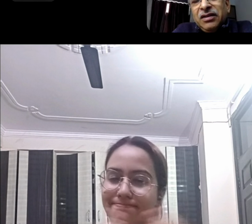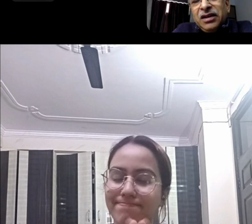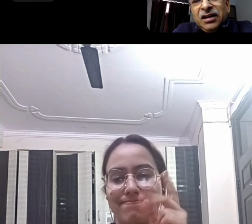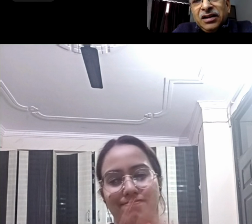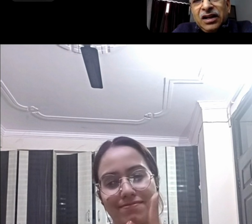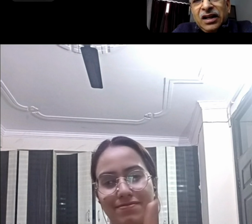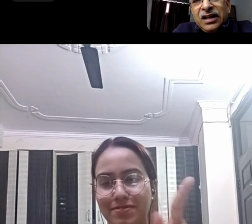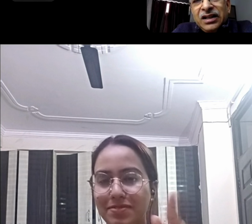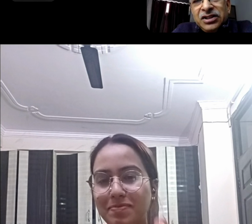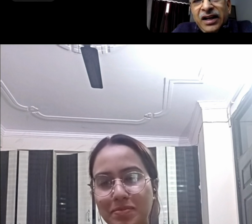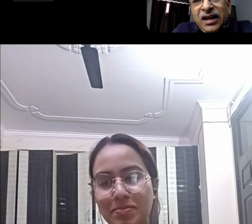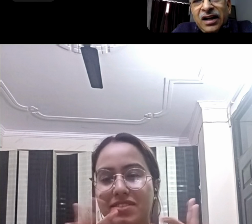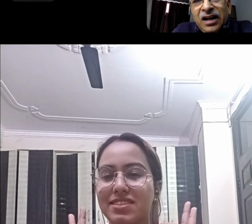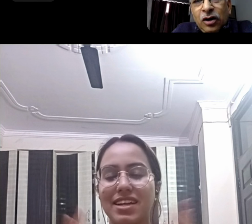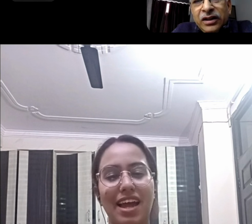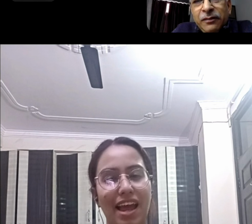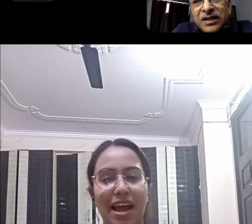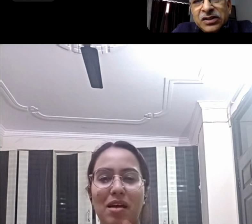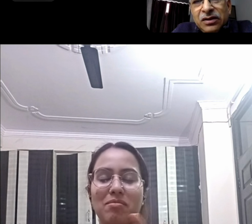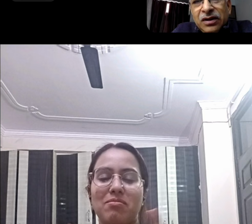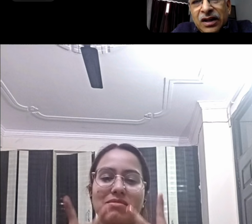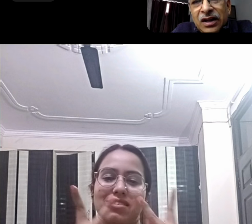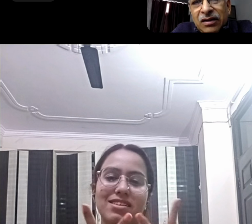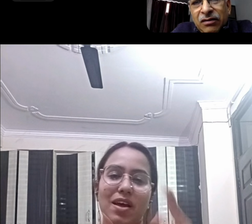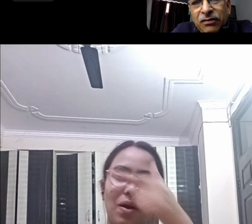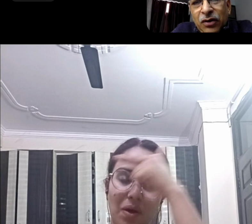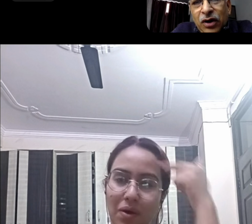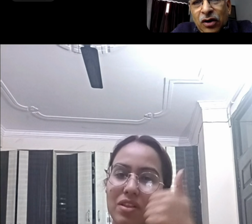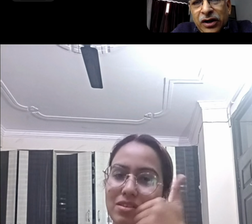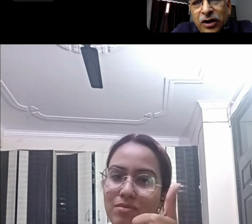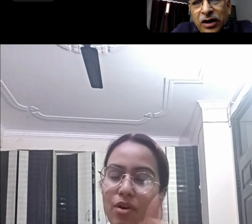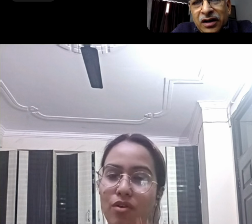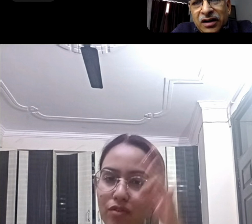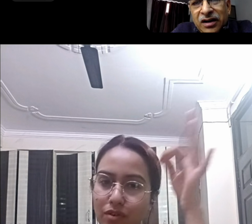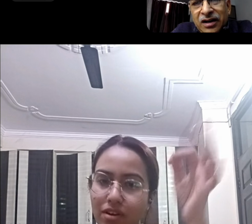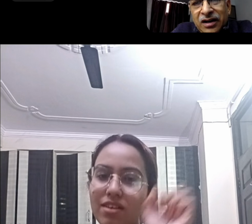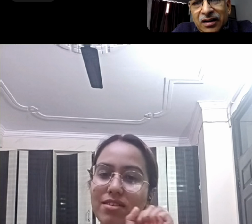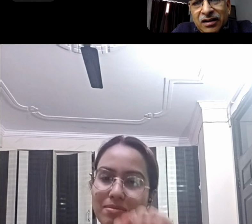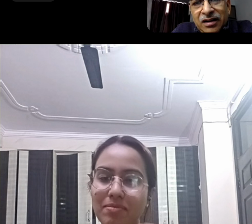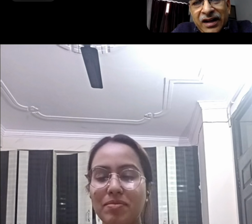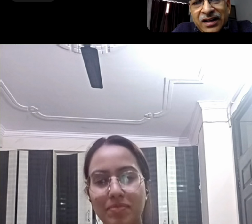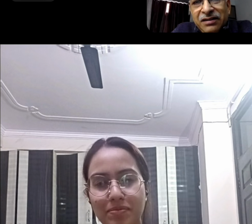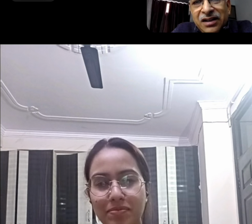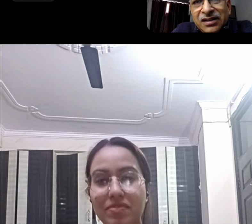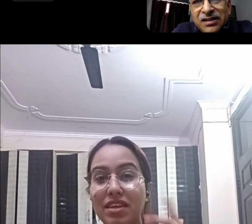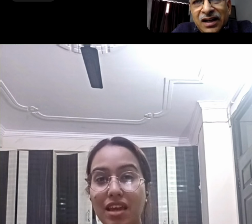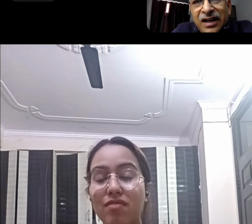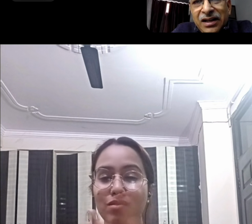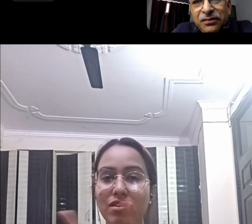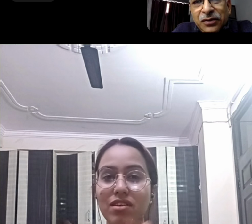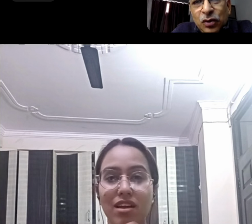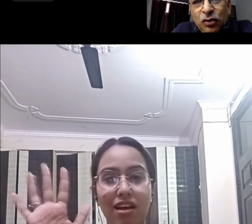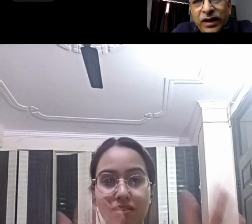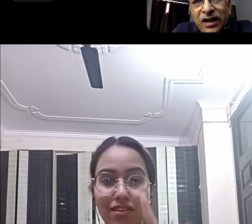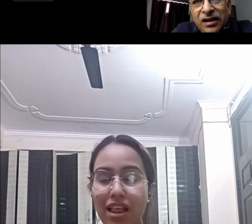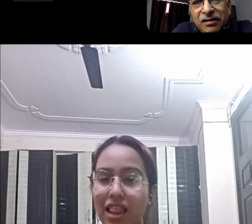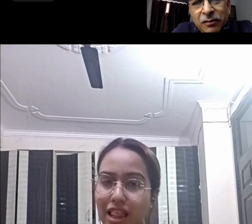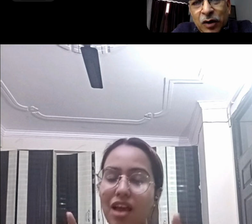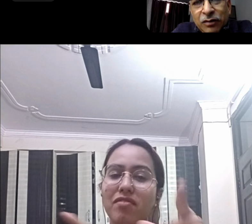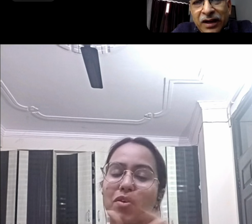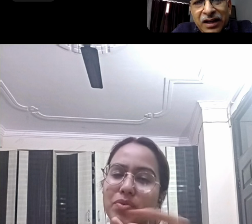नाइस वेरी नाइस. चलिए अहान ऑल द बेस्ट फॉर ऑल योर एक्टिविटीज इन लाइफ. डू